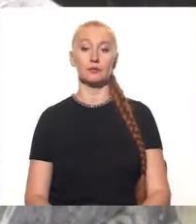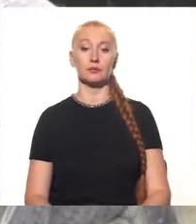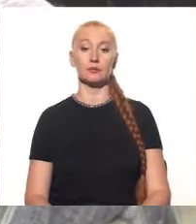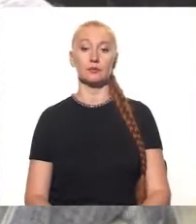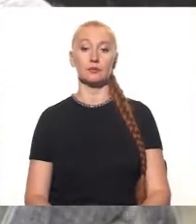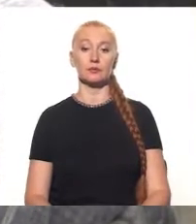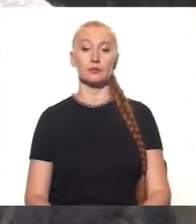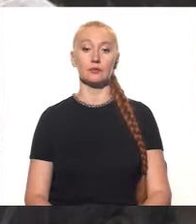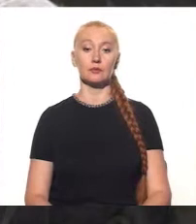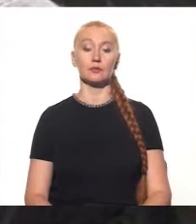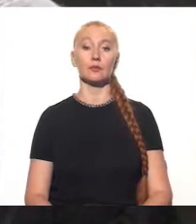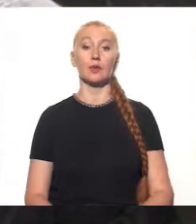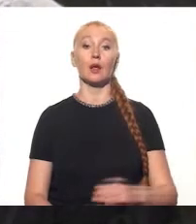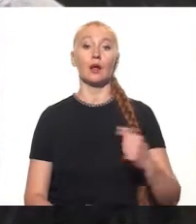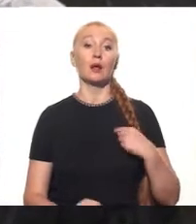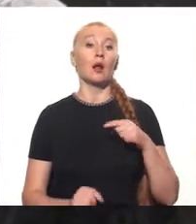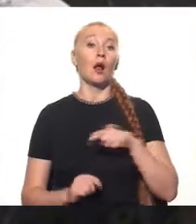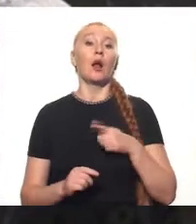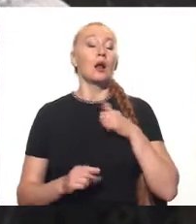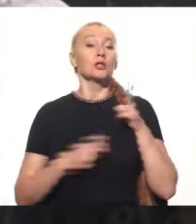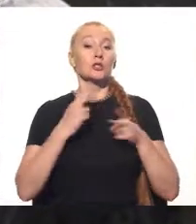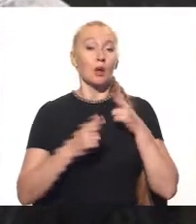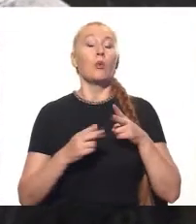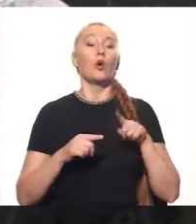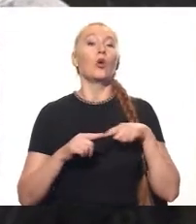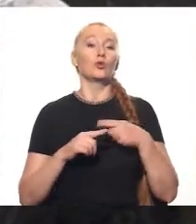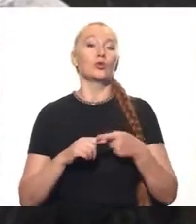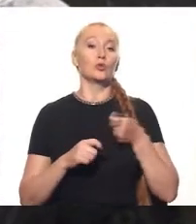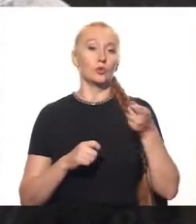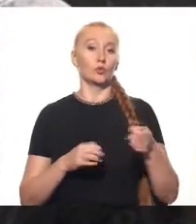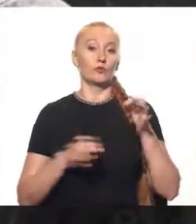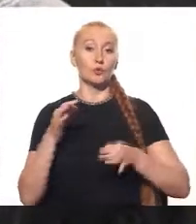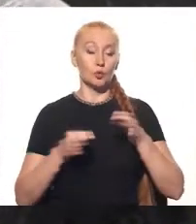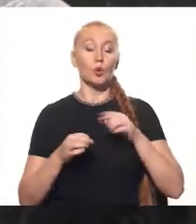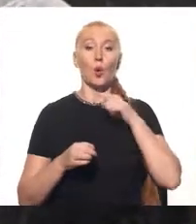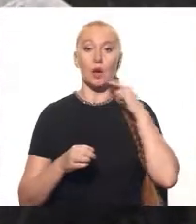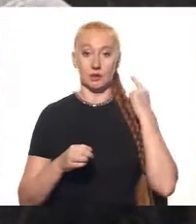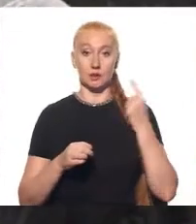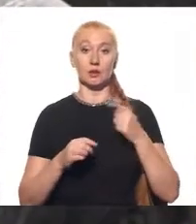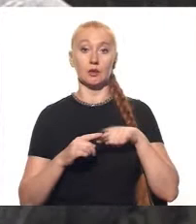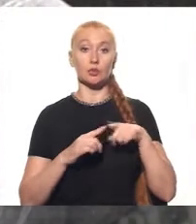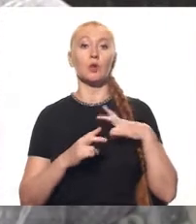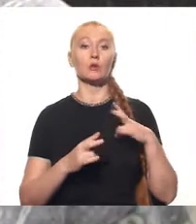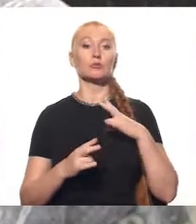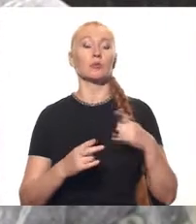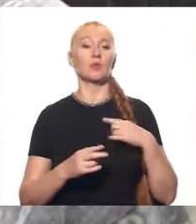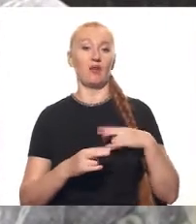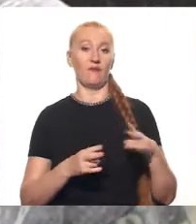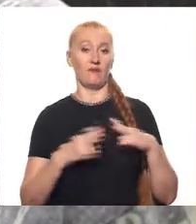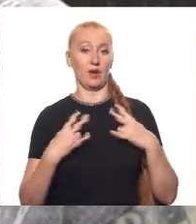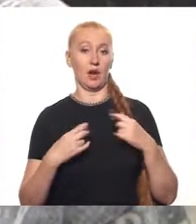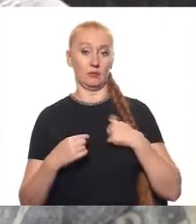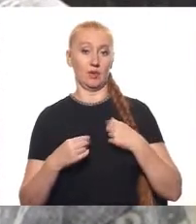Позов я дав до Російської Федерації за ту шкоду, яку вона нанесла своєю агресією